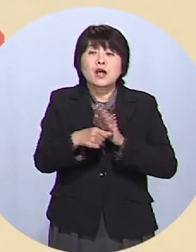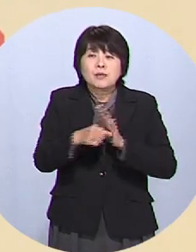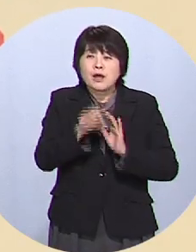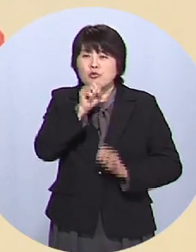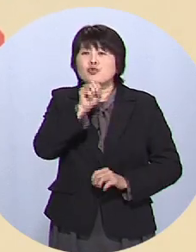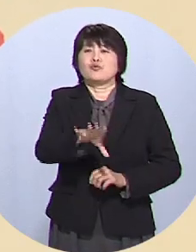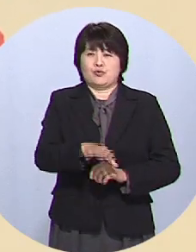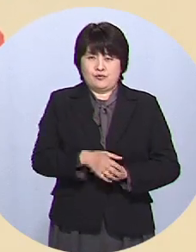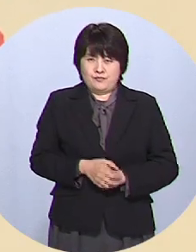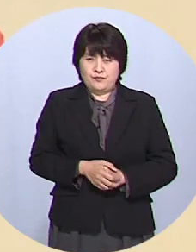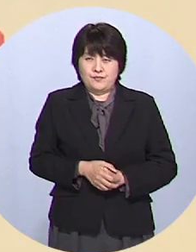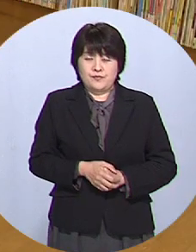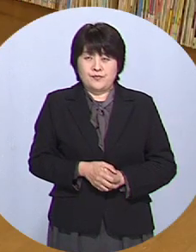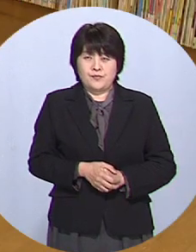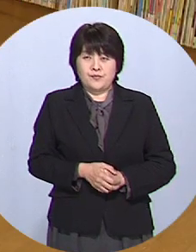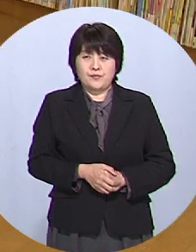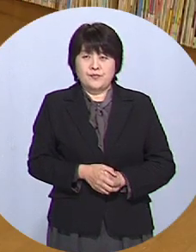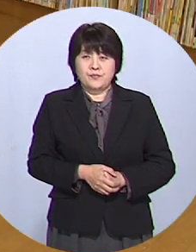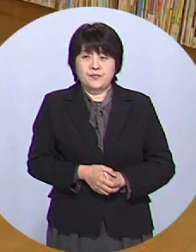言います、